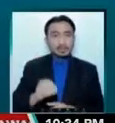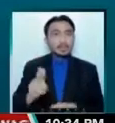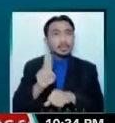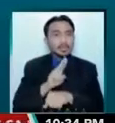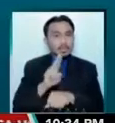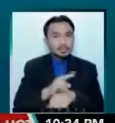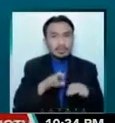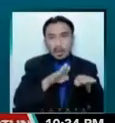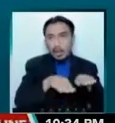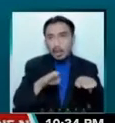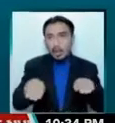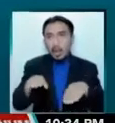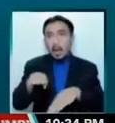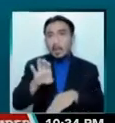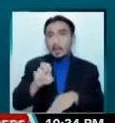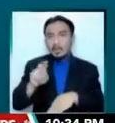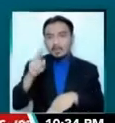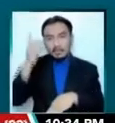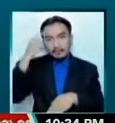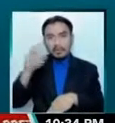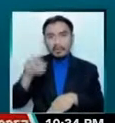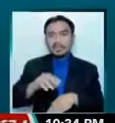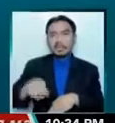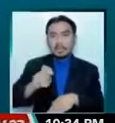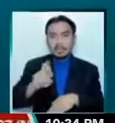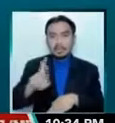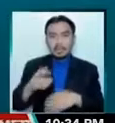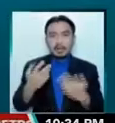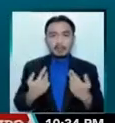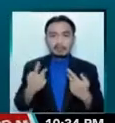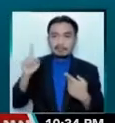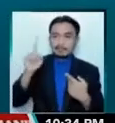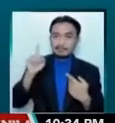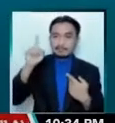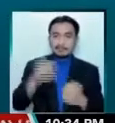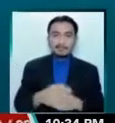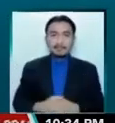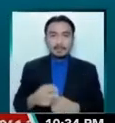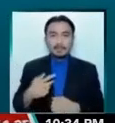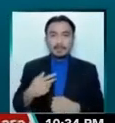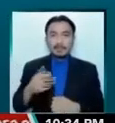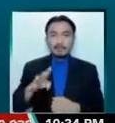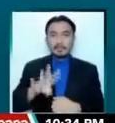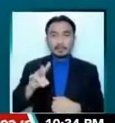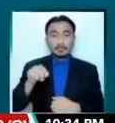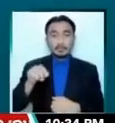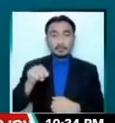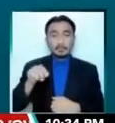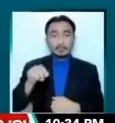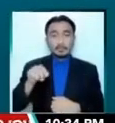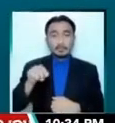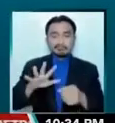gagamit sa mga kama para sa COVID sa NCR, 47.15% naman sa buong bansa. Wala pa sa 50% ang